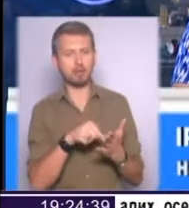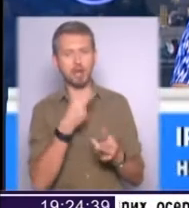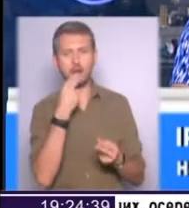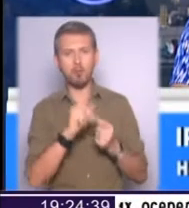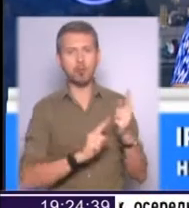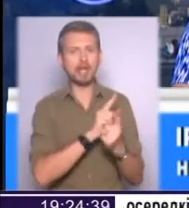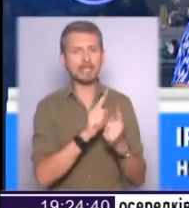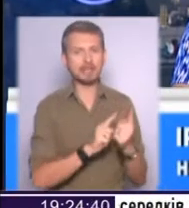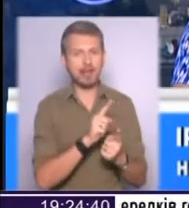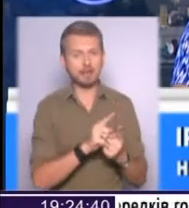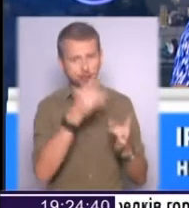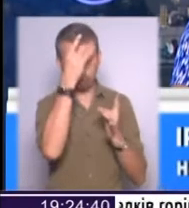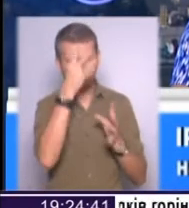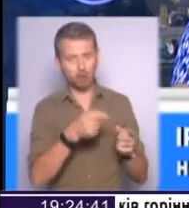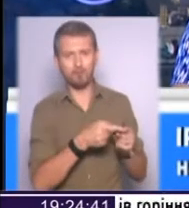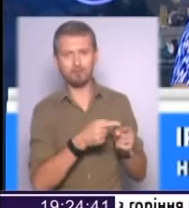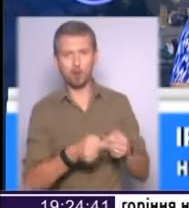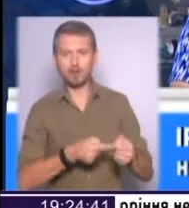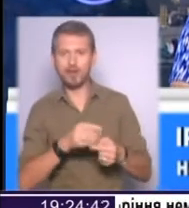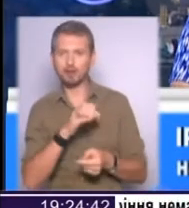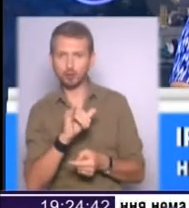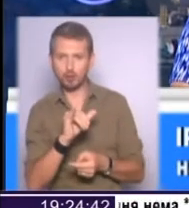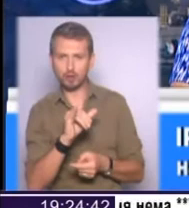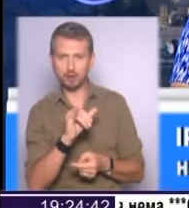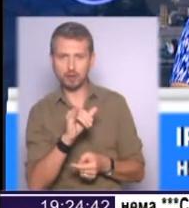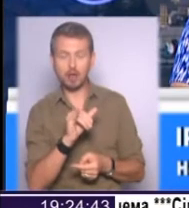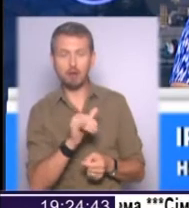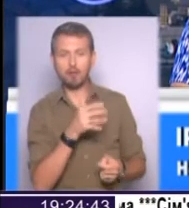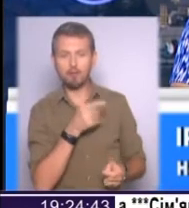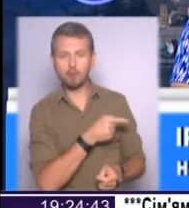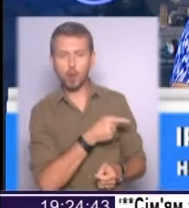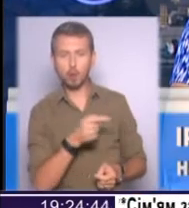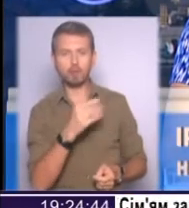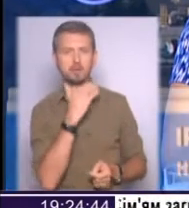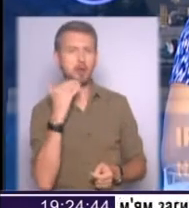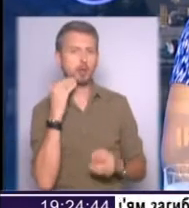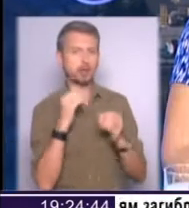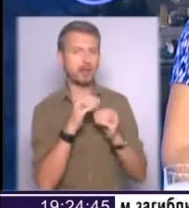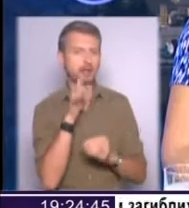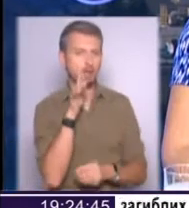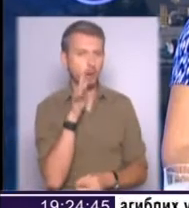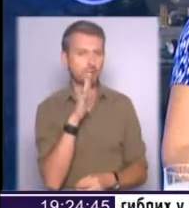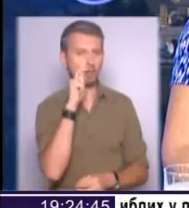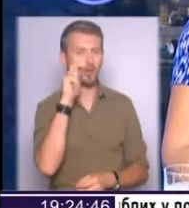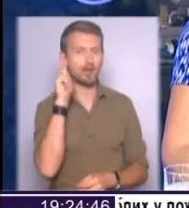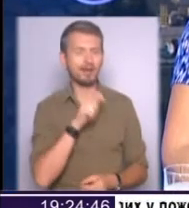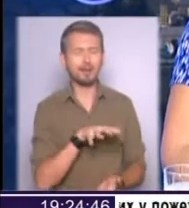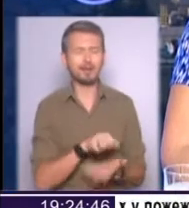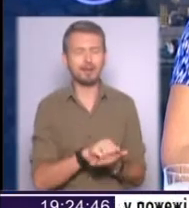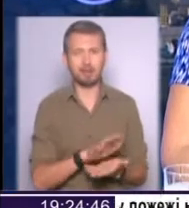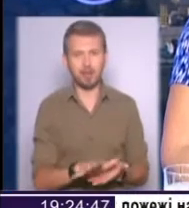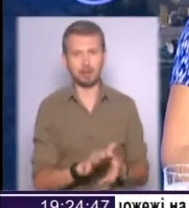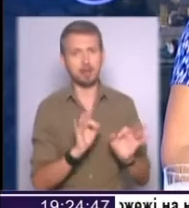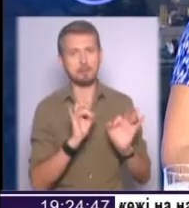модернізації культурного процесу, якщо так можемо назвати, впродовж багатьох десятків років в Україні не займалися. Правду